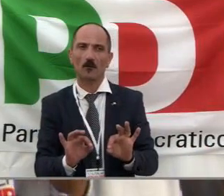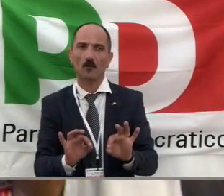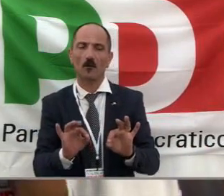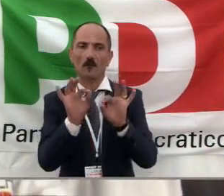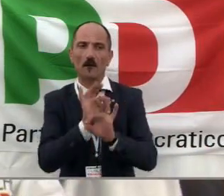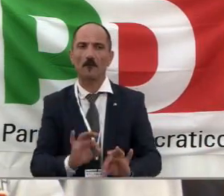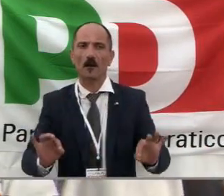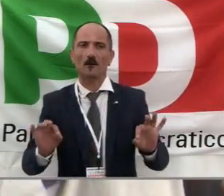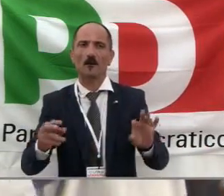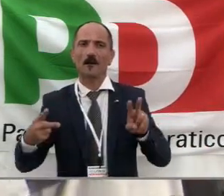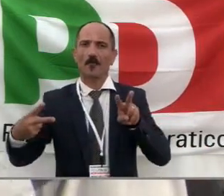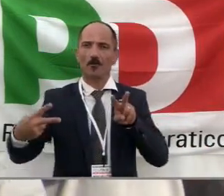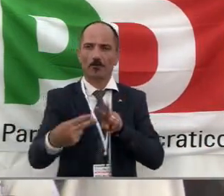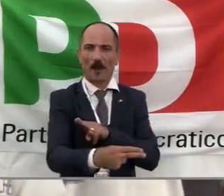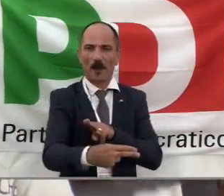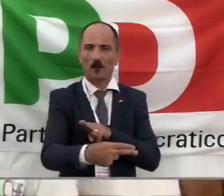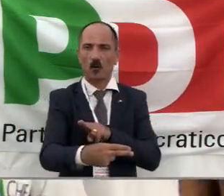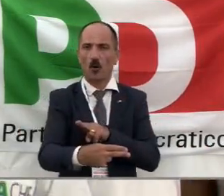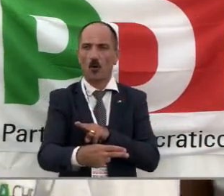si preparano